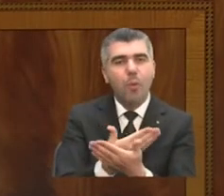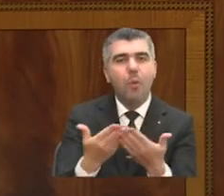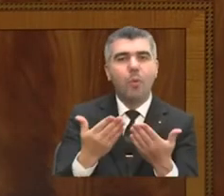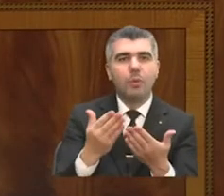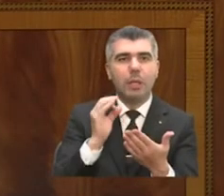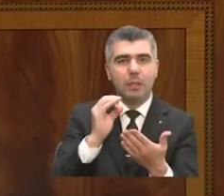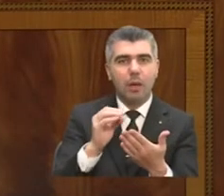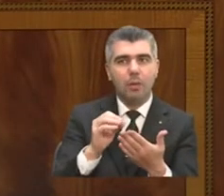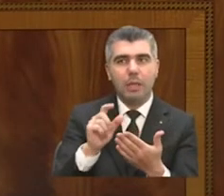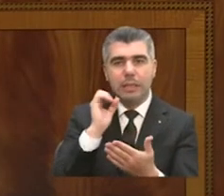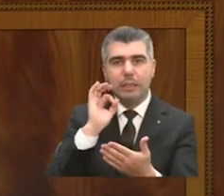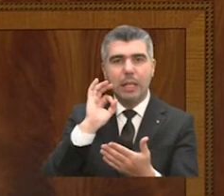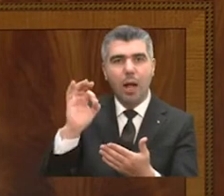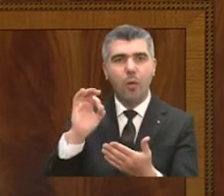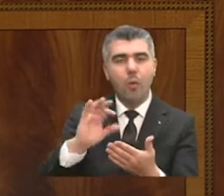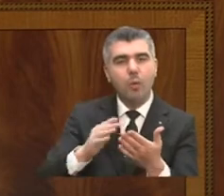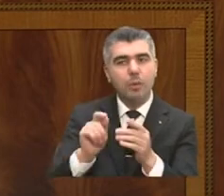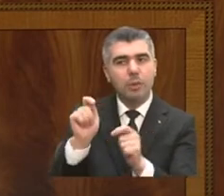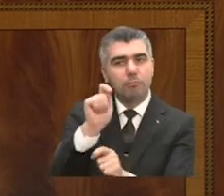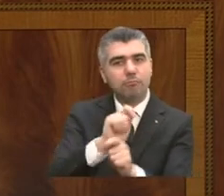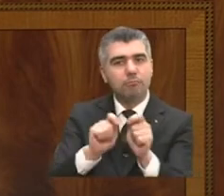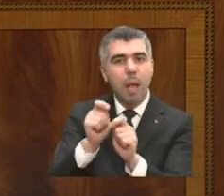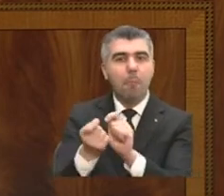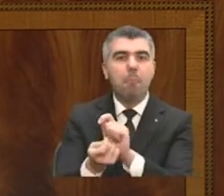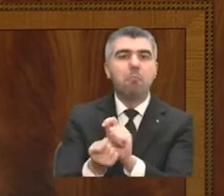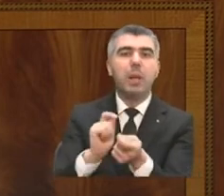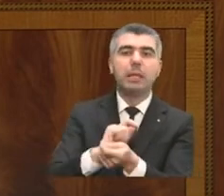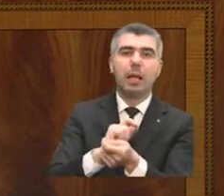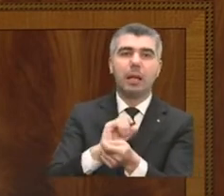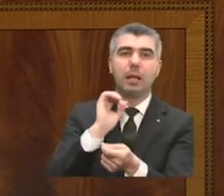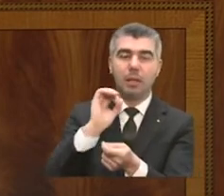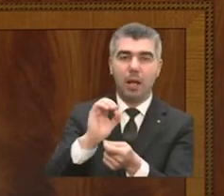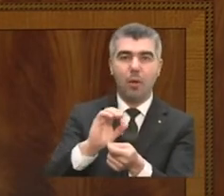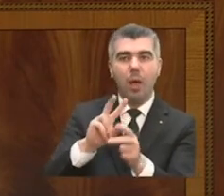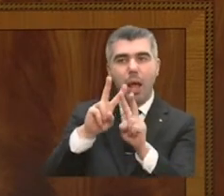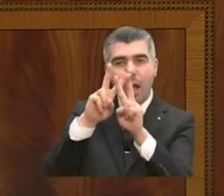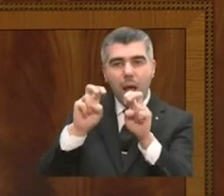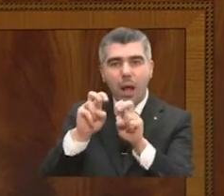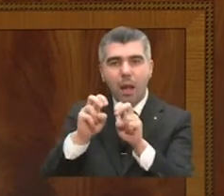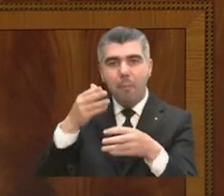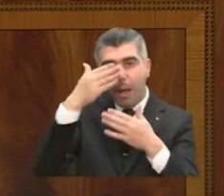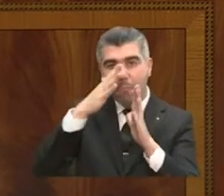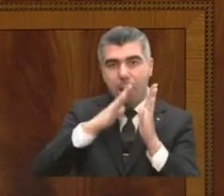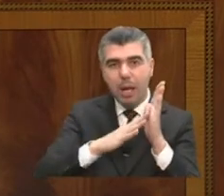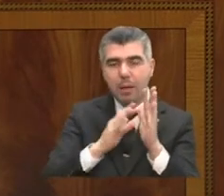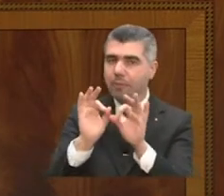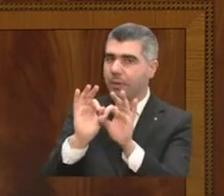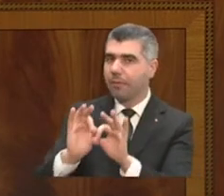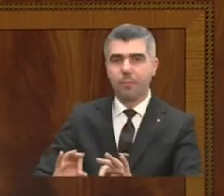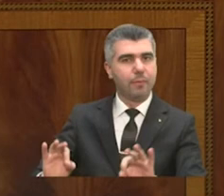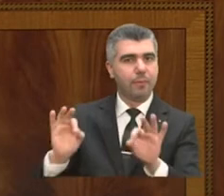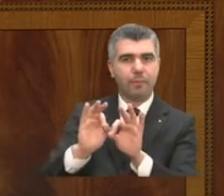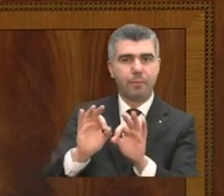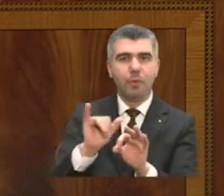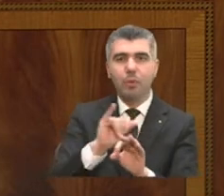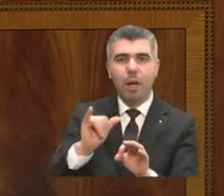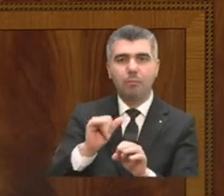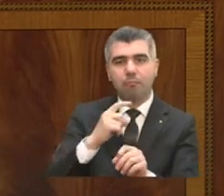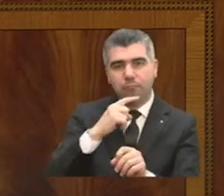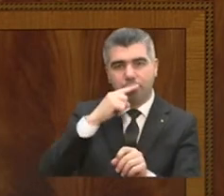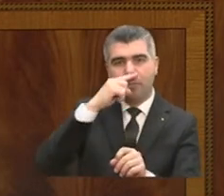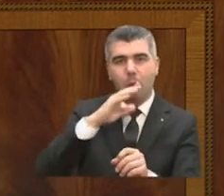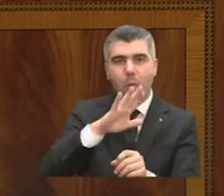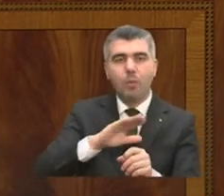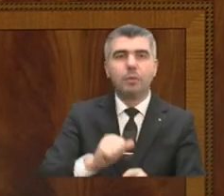témoigne justement d'une corruption institutionnelle. Il vous convient de traiter